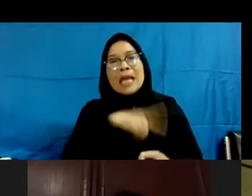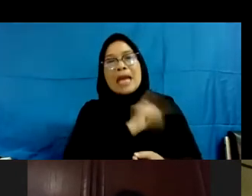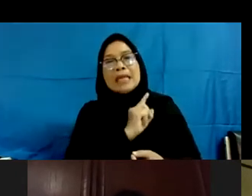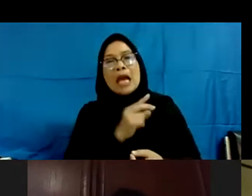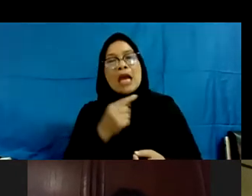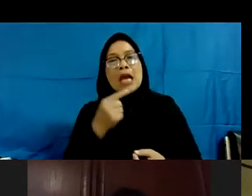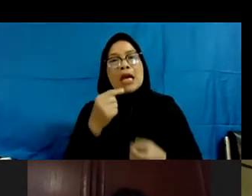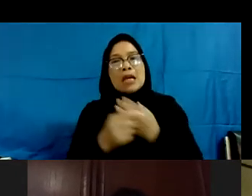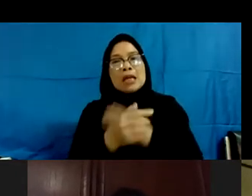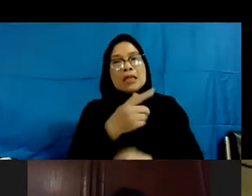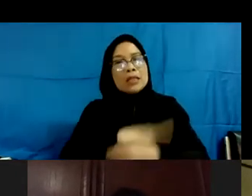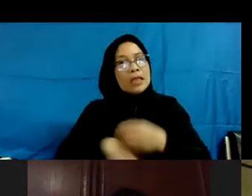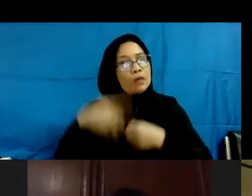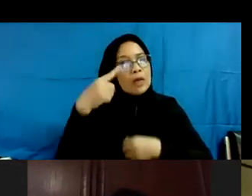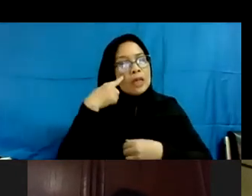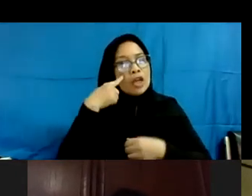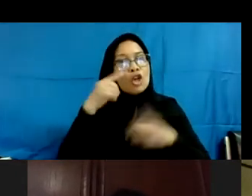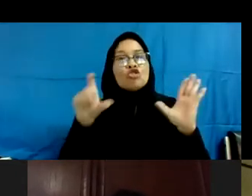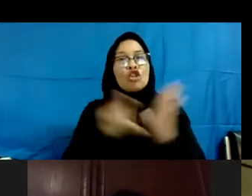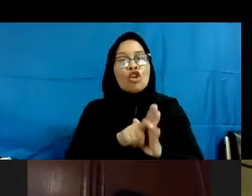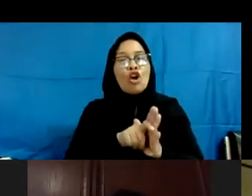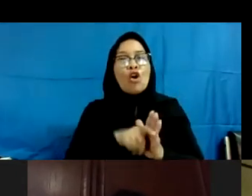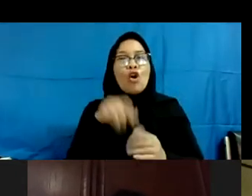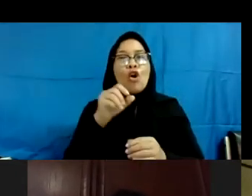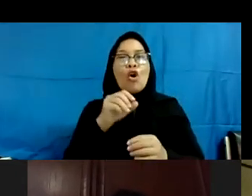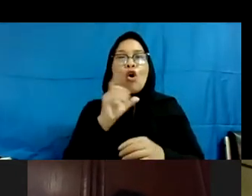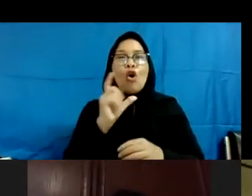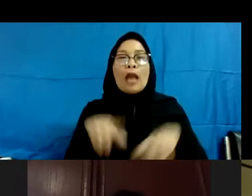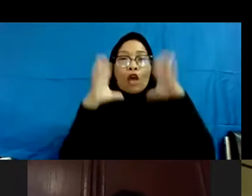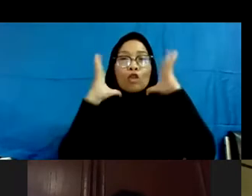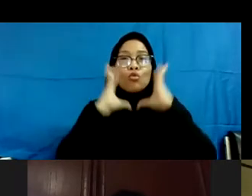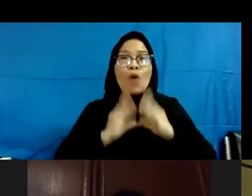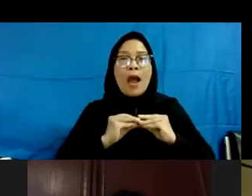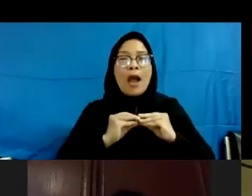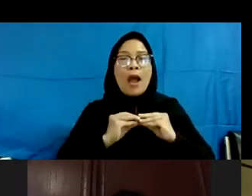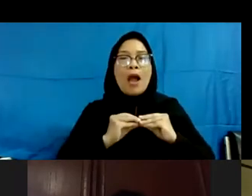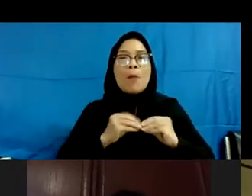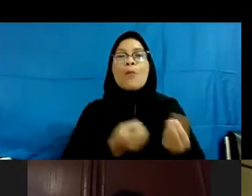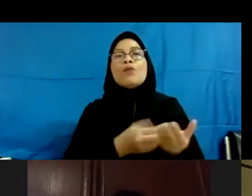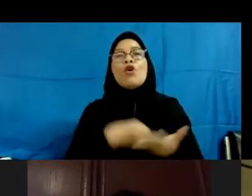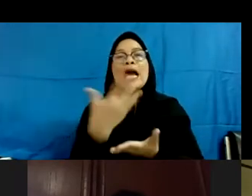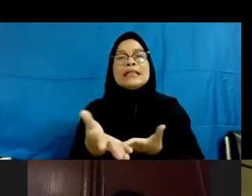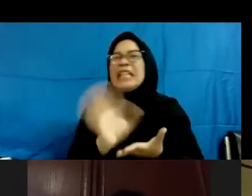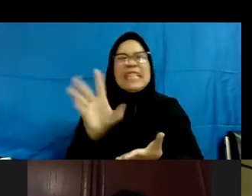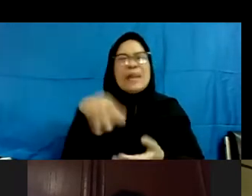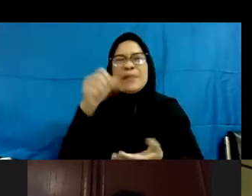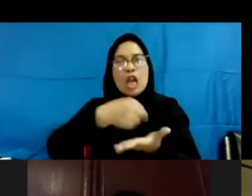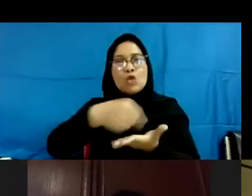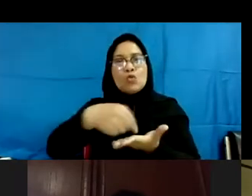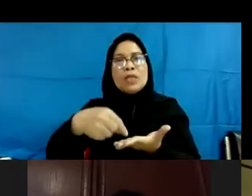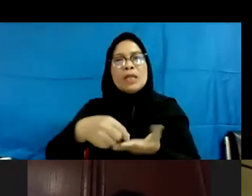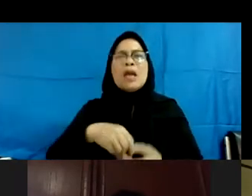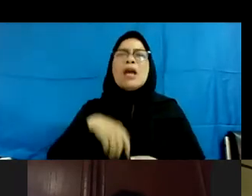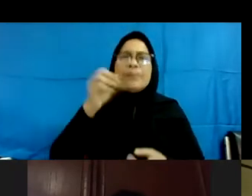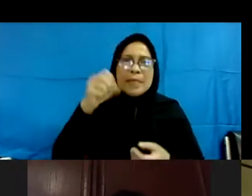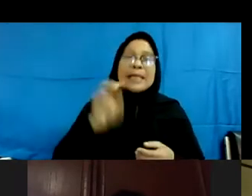sudah lansia, sudah tua gitu kan. Dia misalnya mau ngasih memo ke keluarganya, dia udah gak bisa nulis lagi. Dia kan bisa